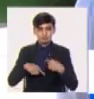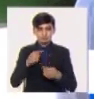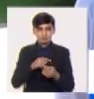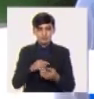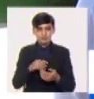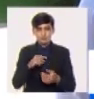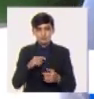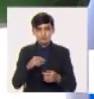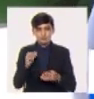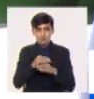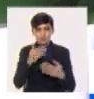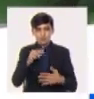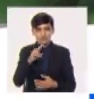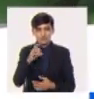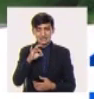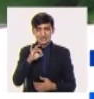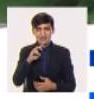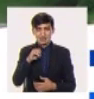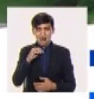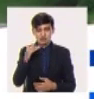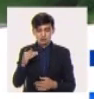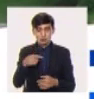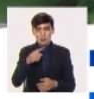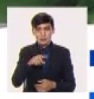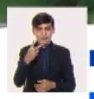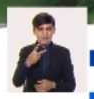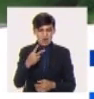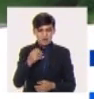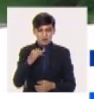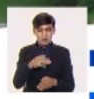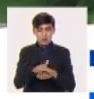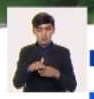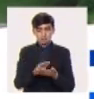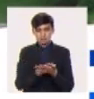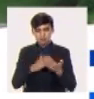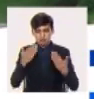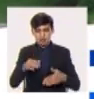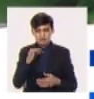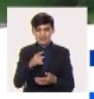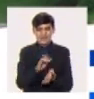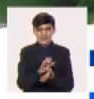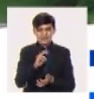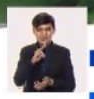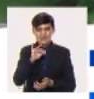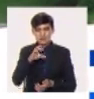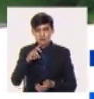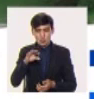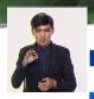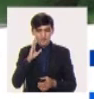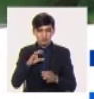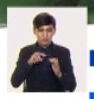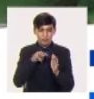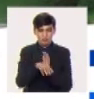устранили дренаж из-под исторического отвала номер 2, то есть полностью выполнили это мероприятие, загрязненные кислые истоки мы